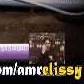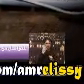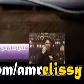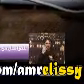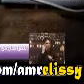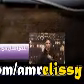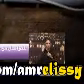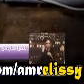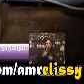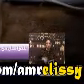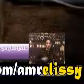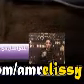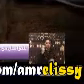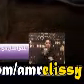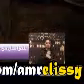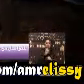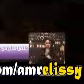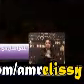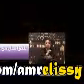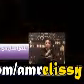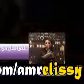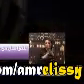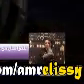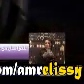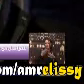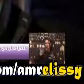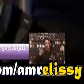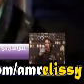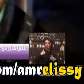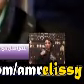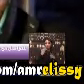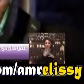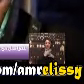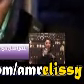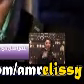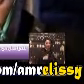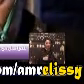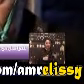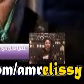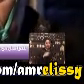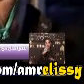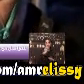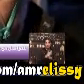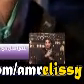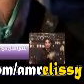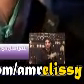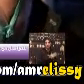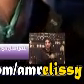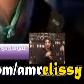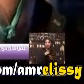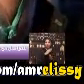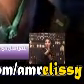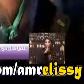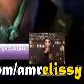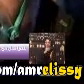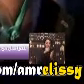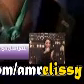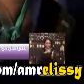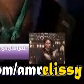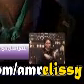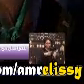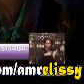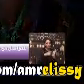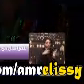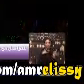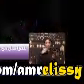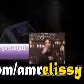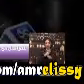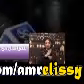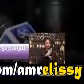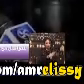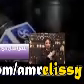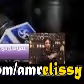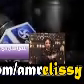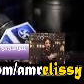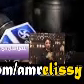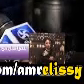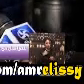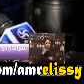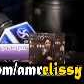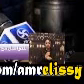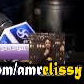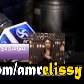2003. ما اشتغلتش والرخصة خدوها مني، وعجز كل معايا اوراق بكل حاجة، وتعبان يا